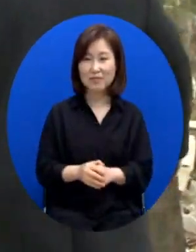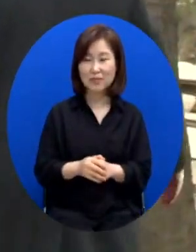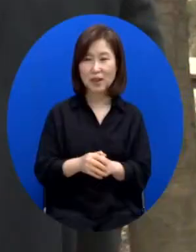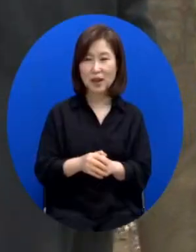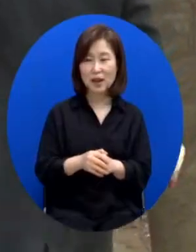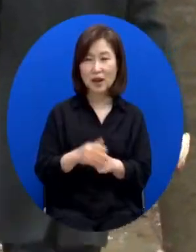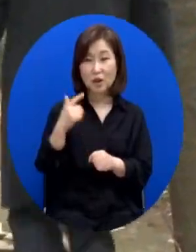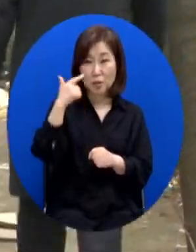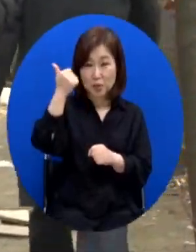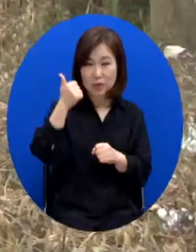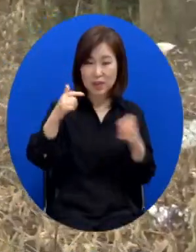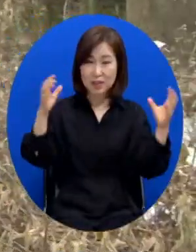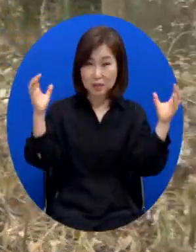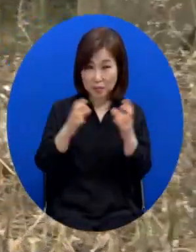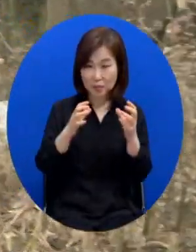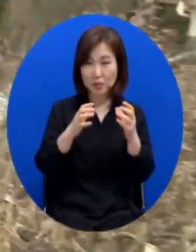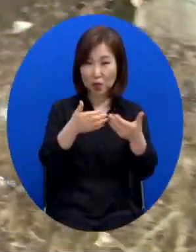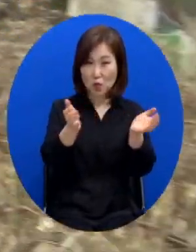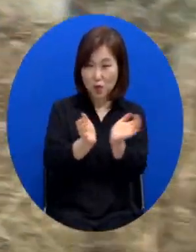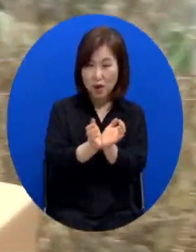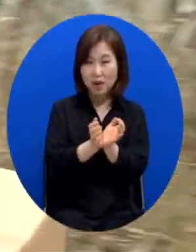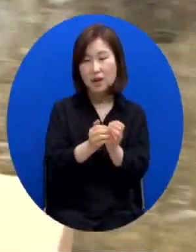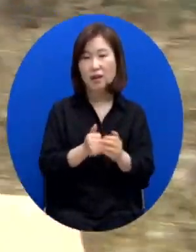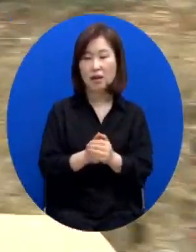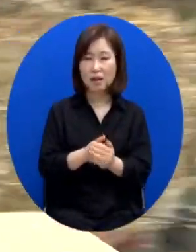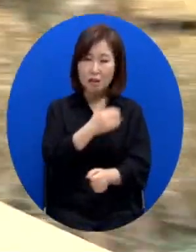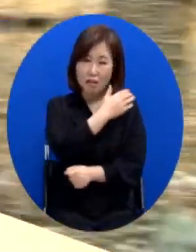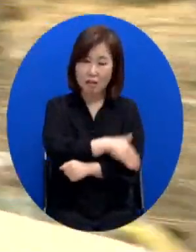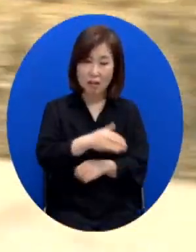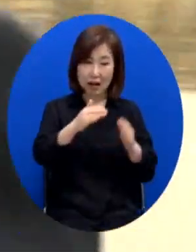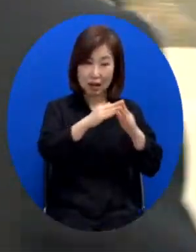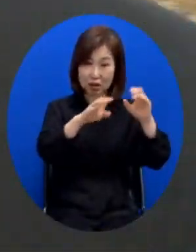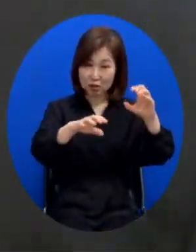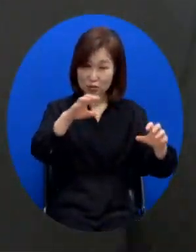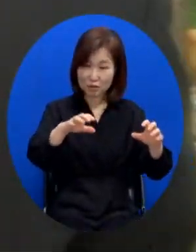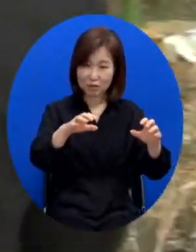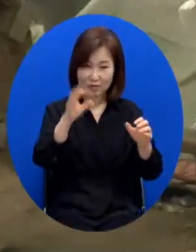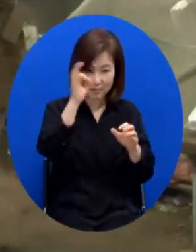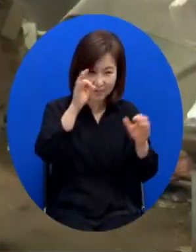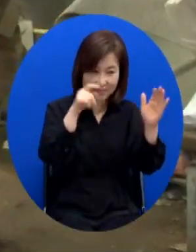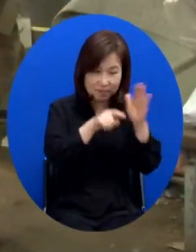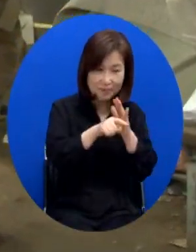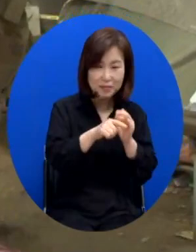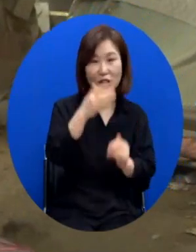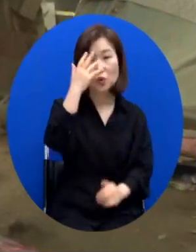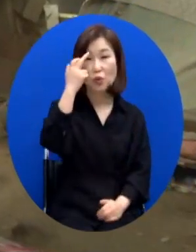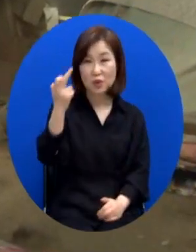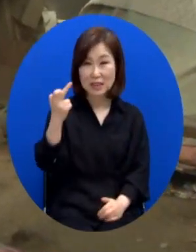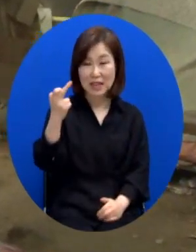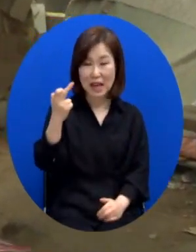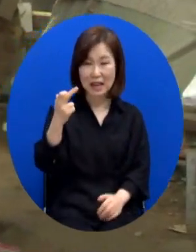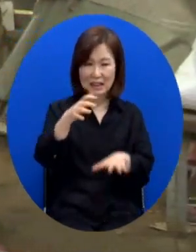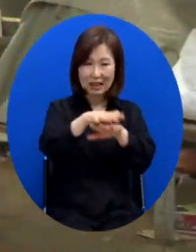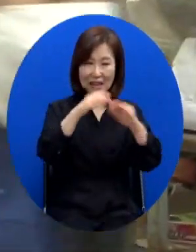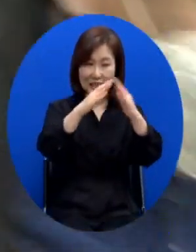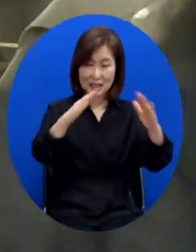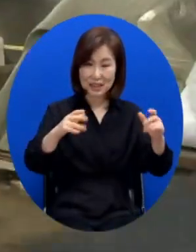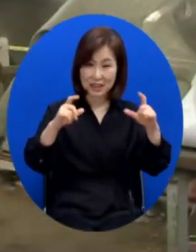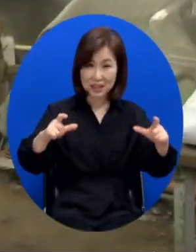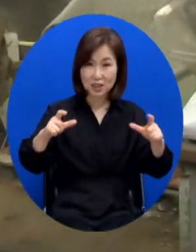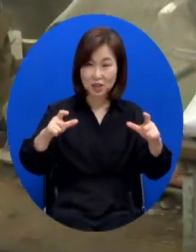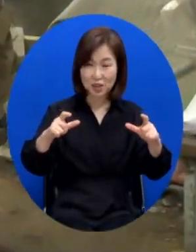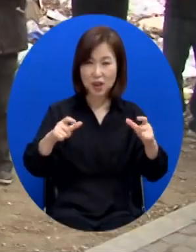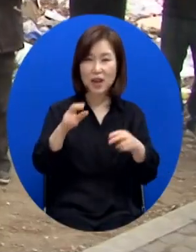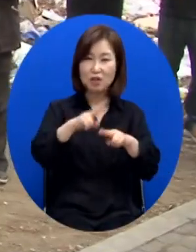한국기독교목회자협의회가 성탄절의 의미를 기념하기 위해 소외 이웃들을 찾았습니다. 서울 용산 지역의 한 텐트촌에 선물을